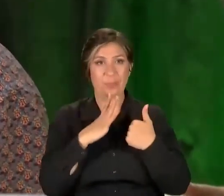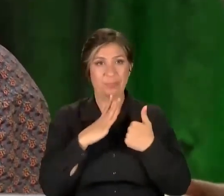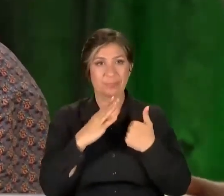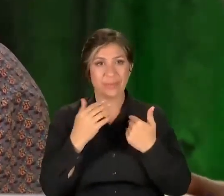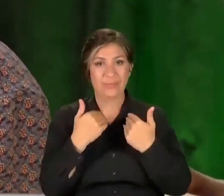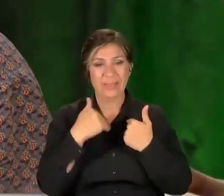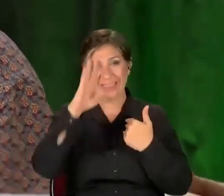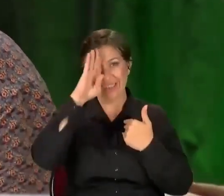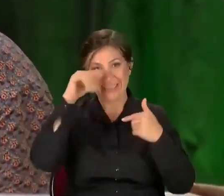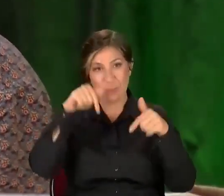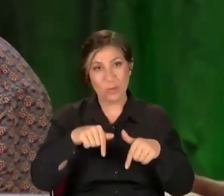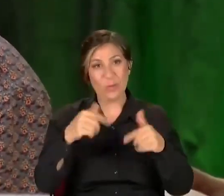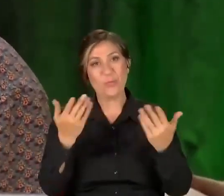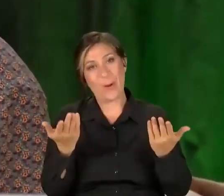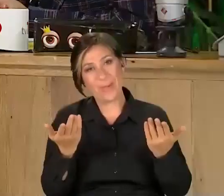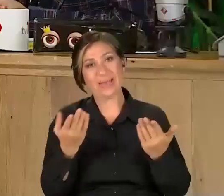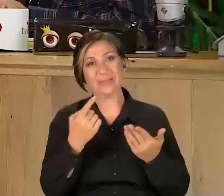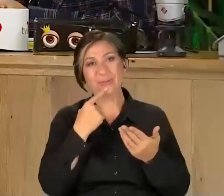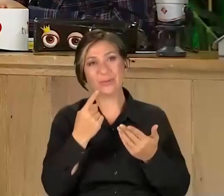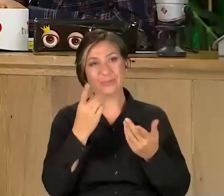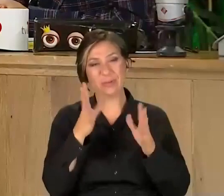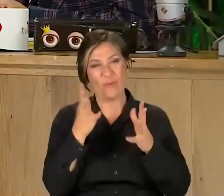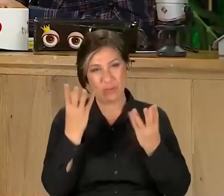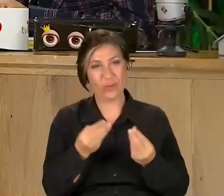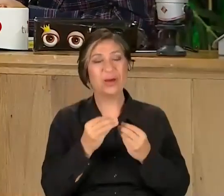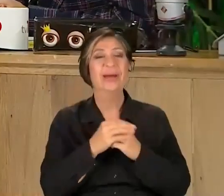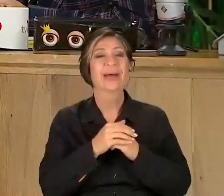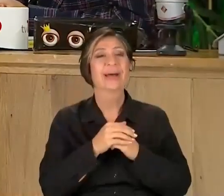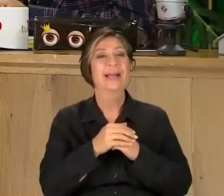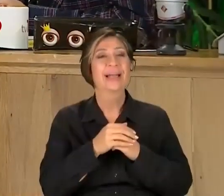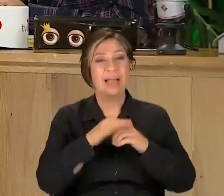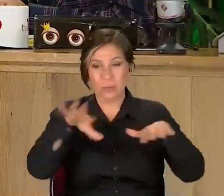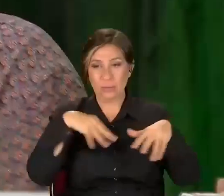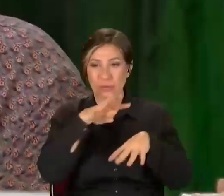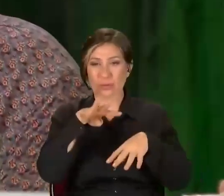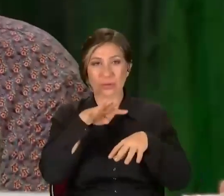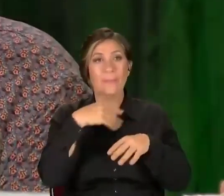Ben İstanbulluyum ama hani evet, onu söyleyince evet, biraz şey oluyor. Evet. Ve bir arada